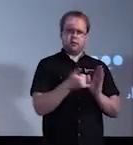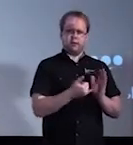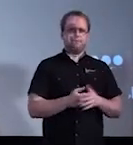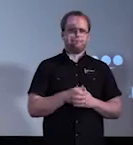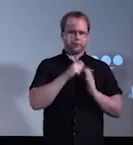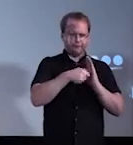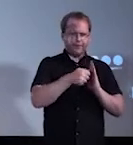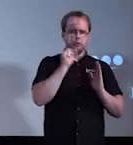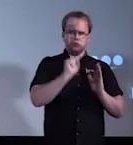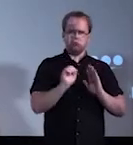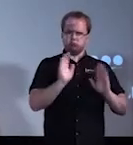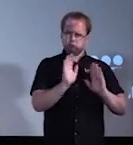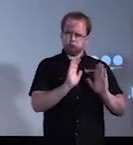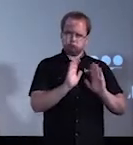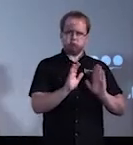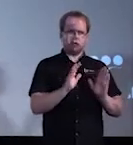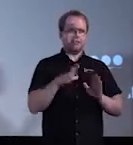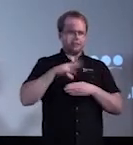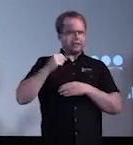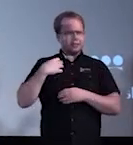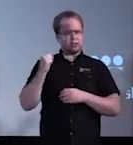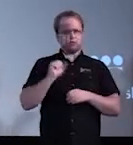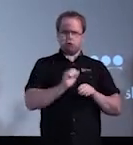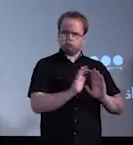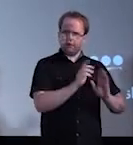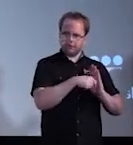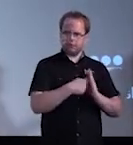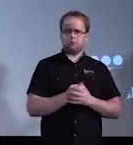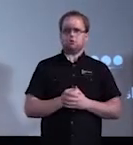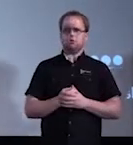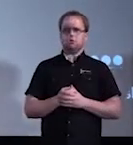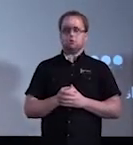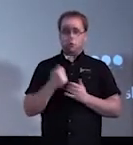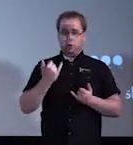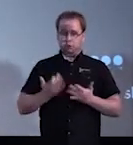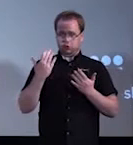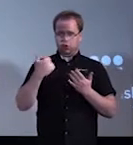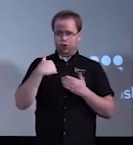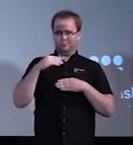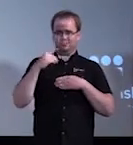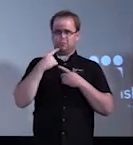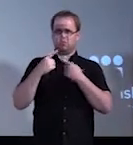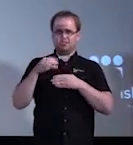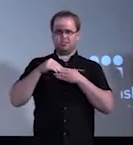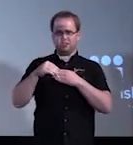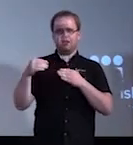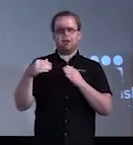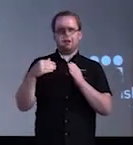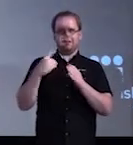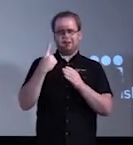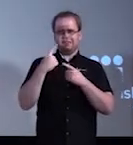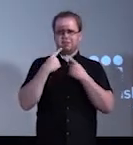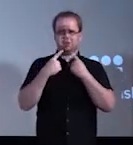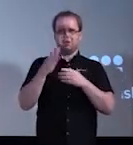ansvar av Sveriges riksdag och regering. Och där måste jag säga att i morse så var jag samtalsledare för ett samtal